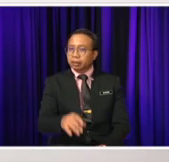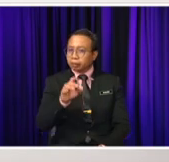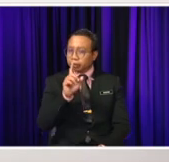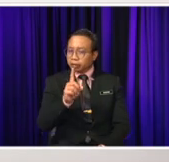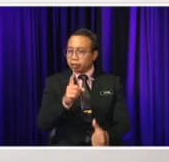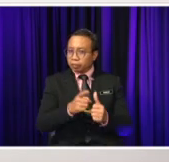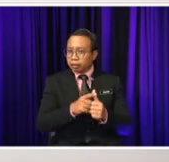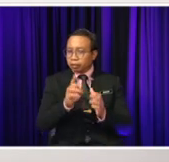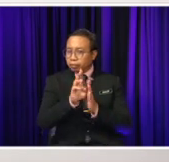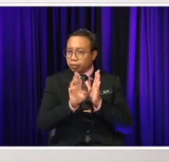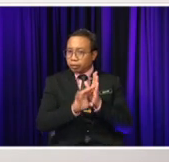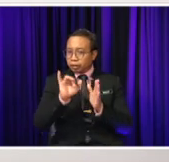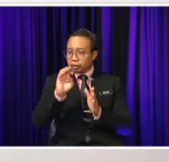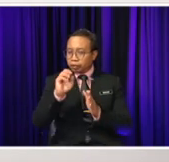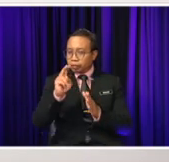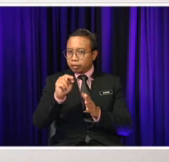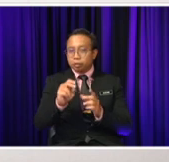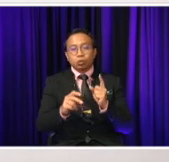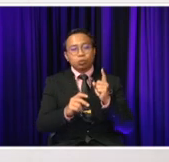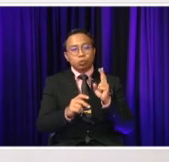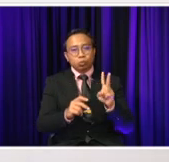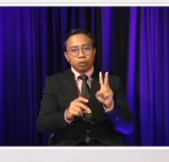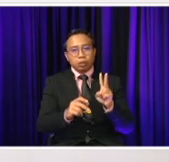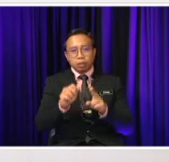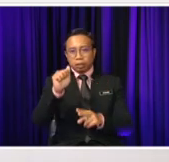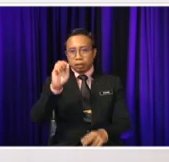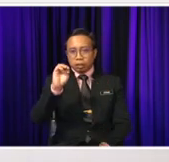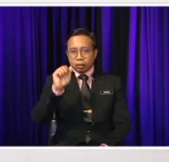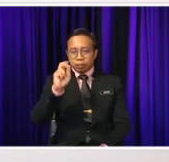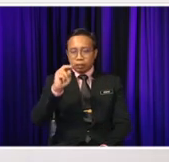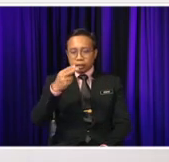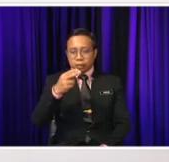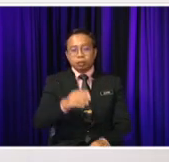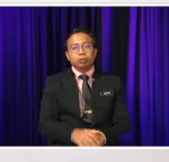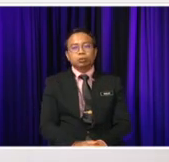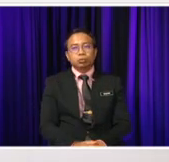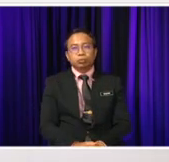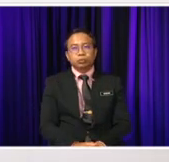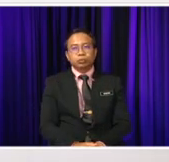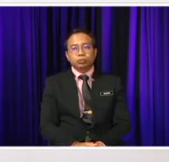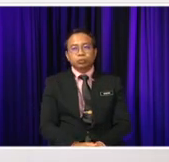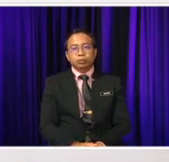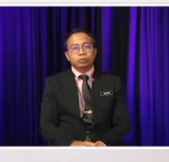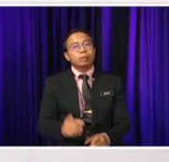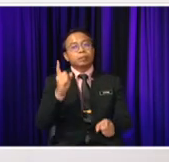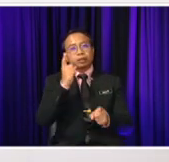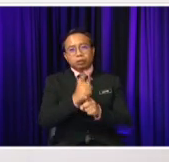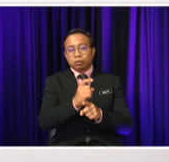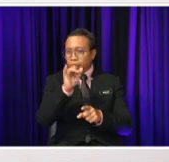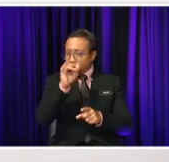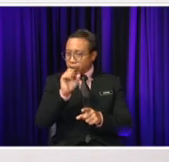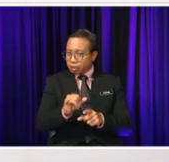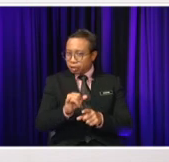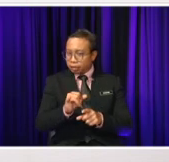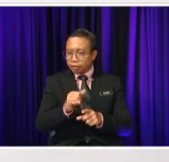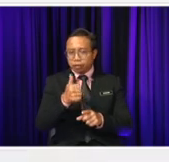beriman oke yang kedua amanah yang pertama beriman yang kedua amanah tepat dan hebat